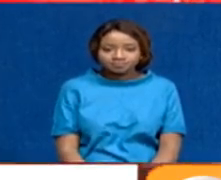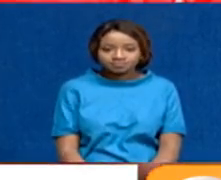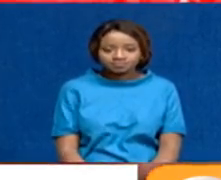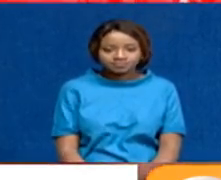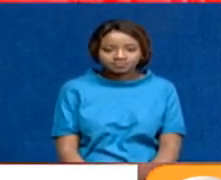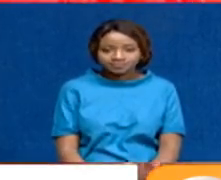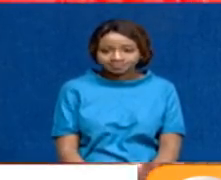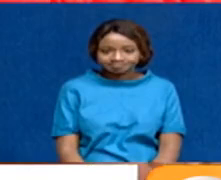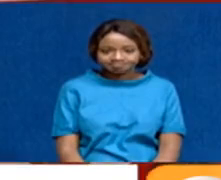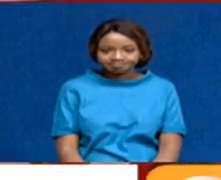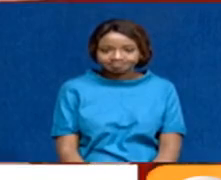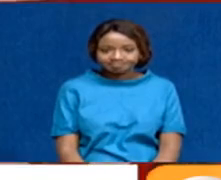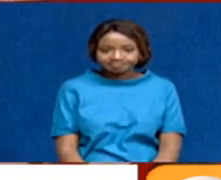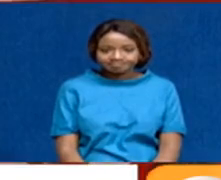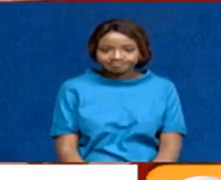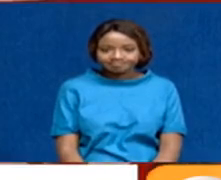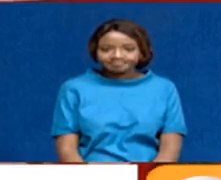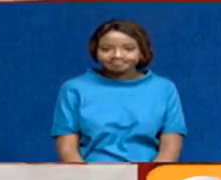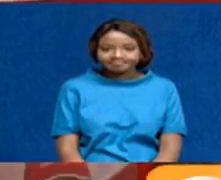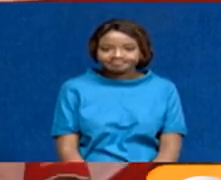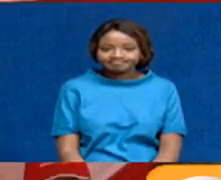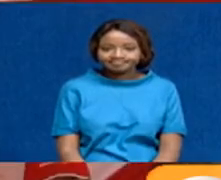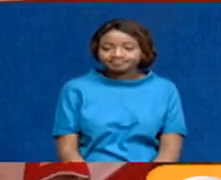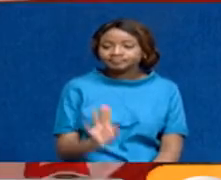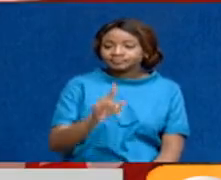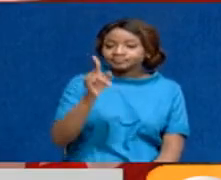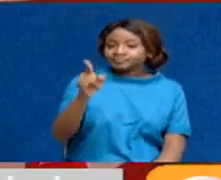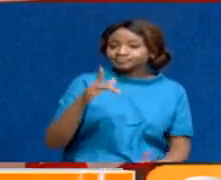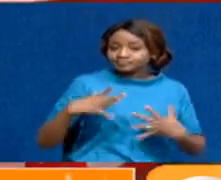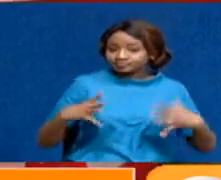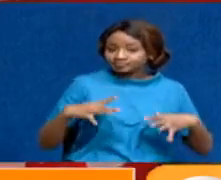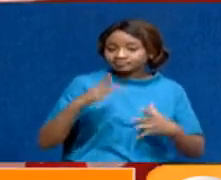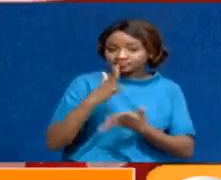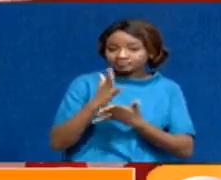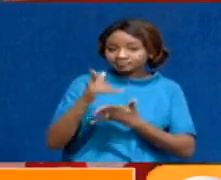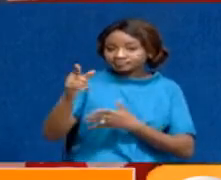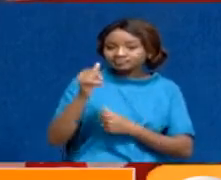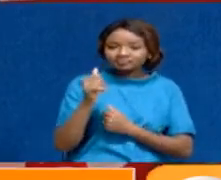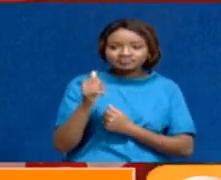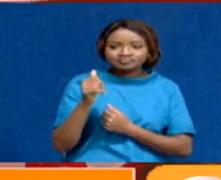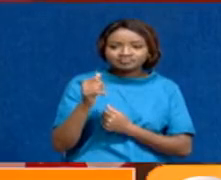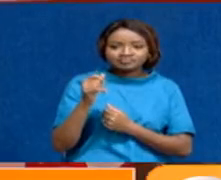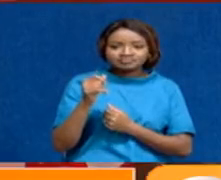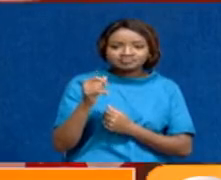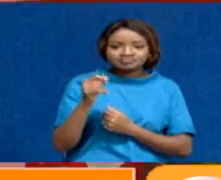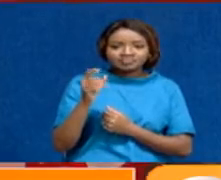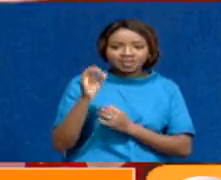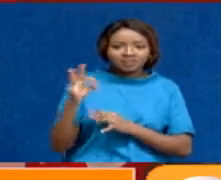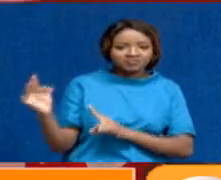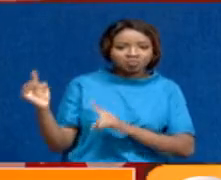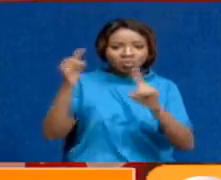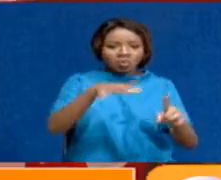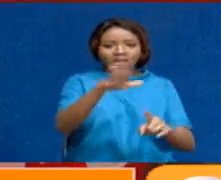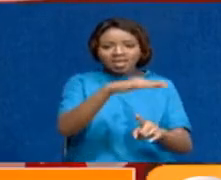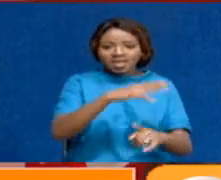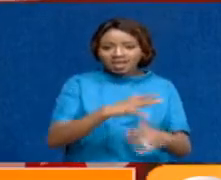nigeza tuwape. Na watu hawa ni werevu sana, wakienda pahali supporters wa Uhuru